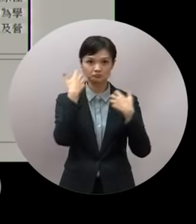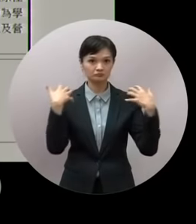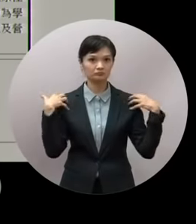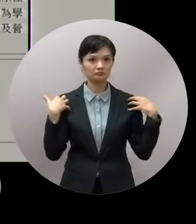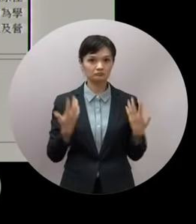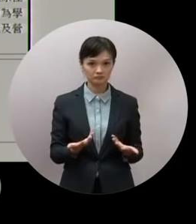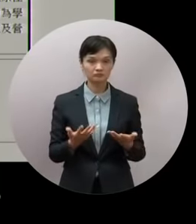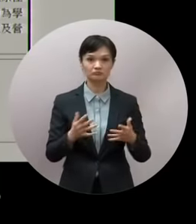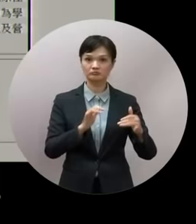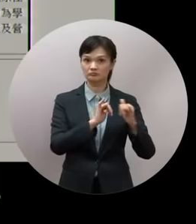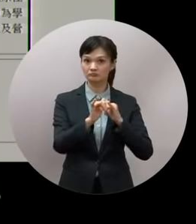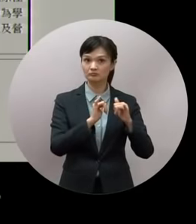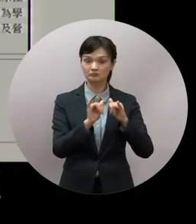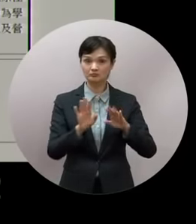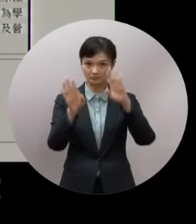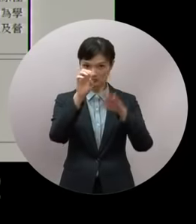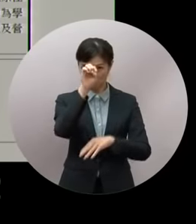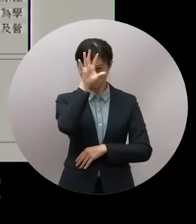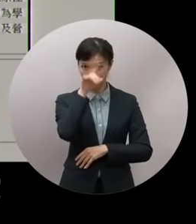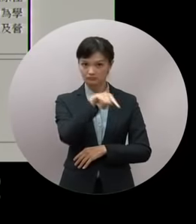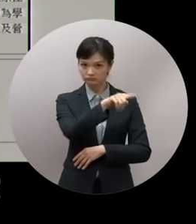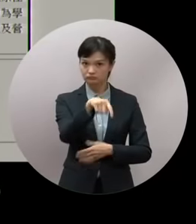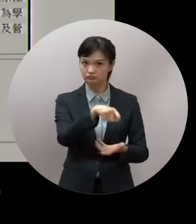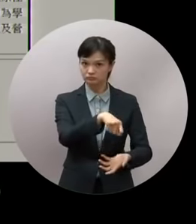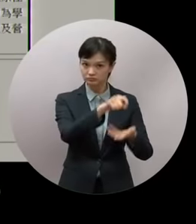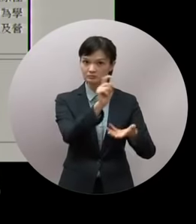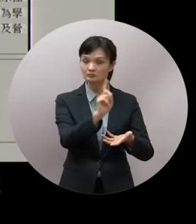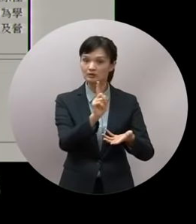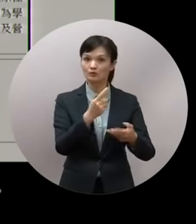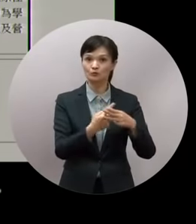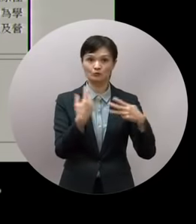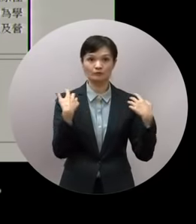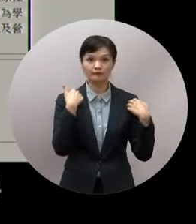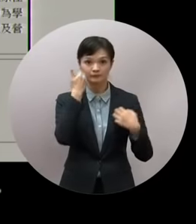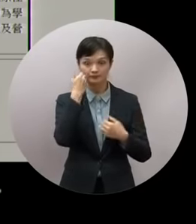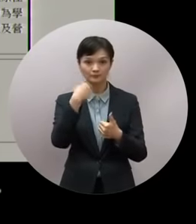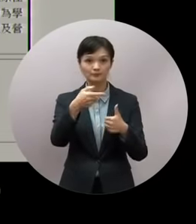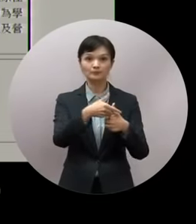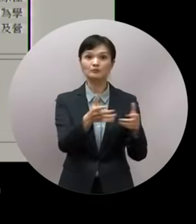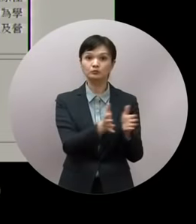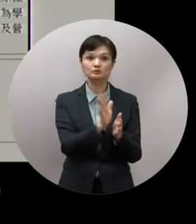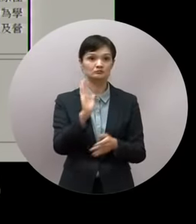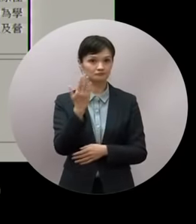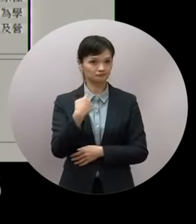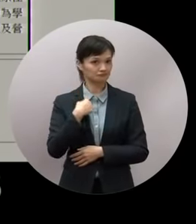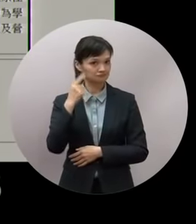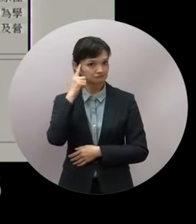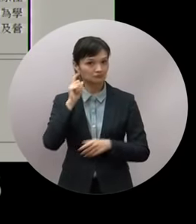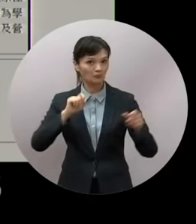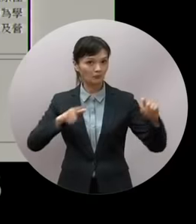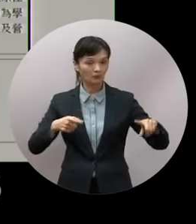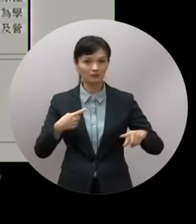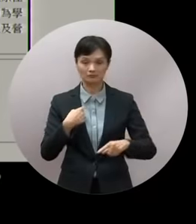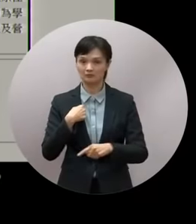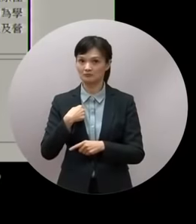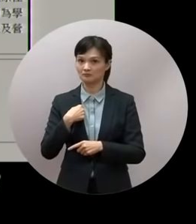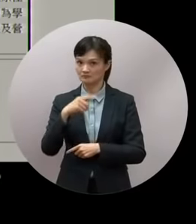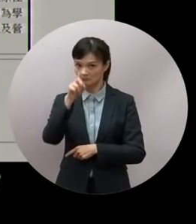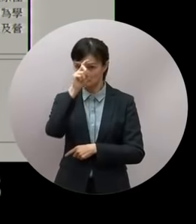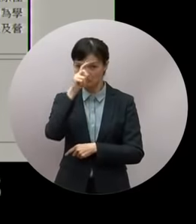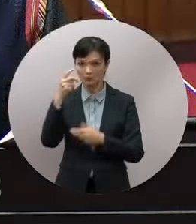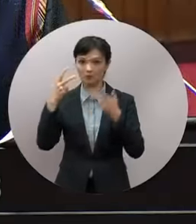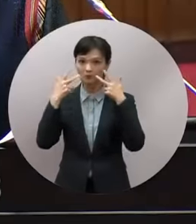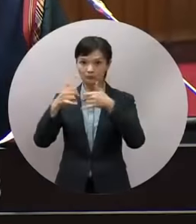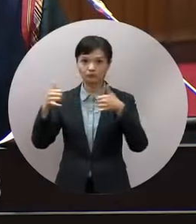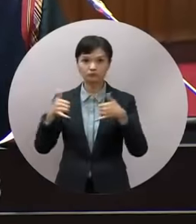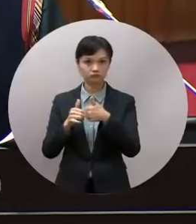委员所提的版本把主管机关定为教育部，而我的版本我是让原民会作为主管机